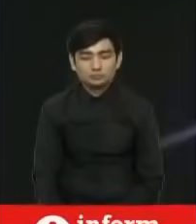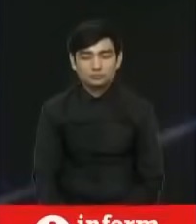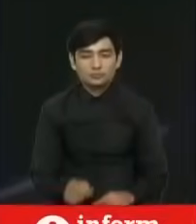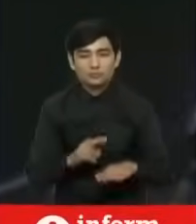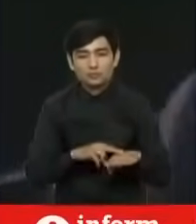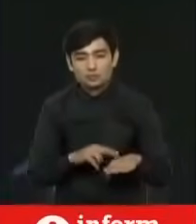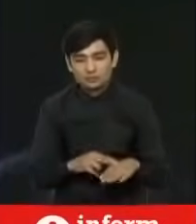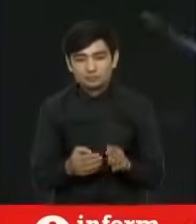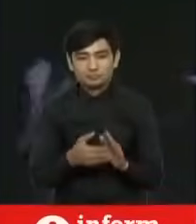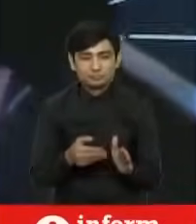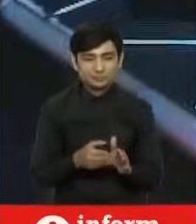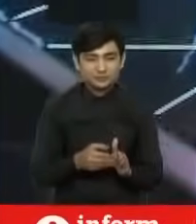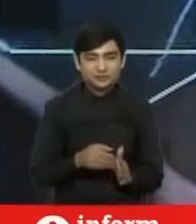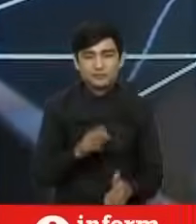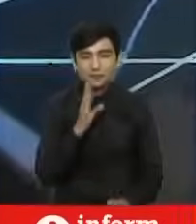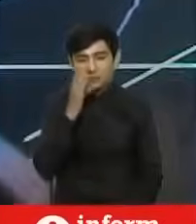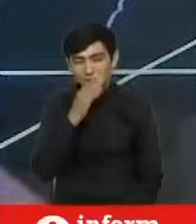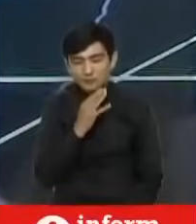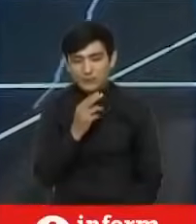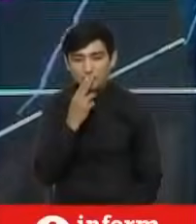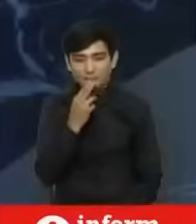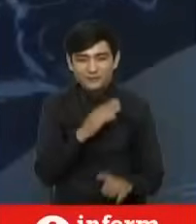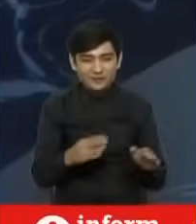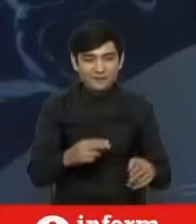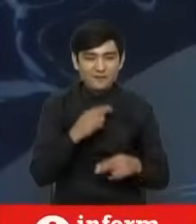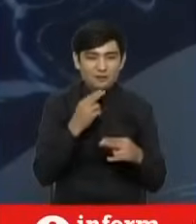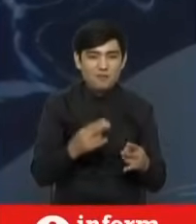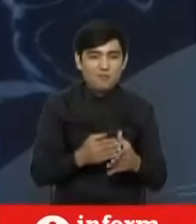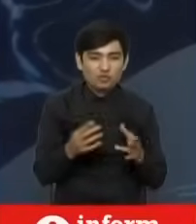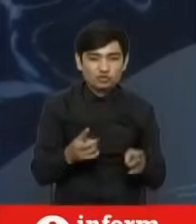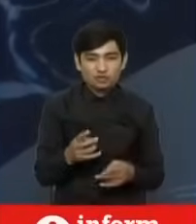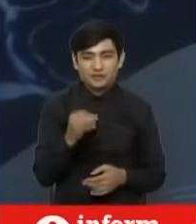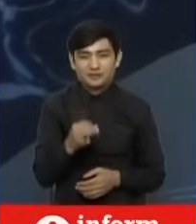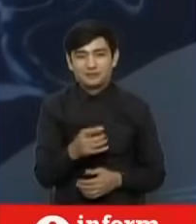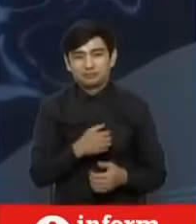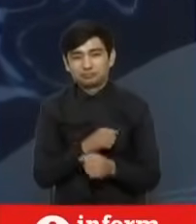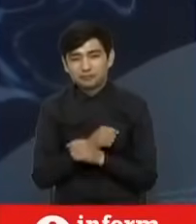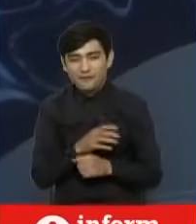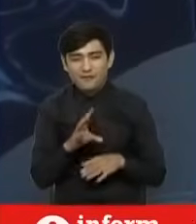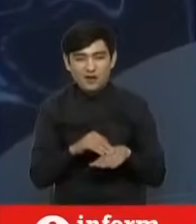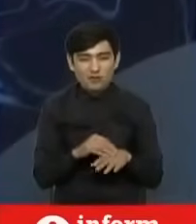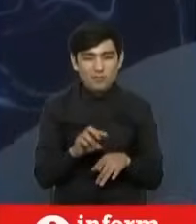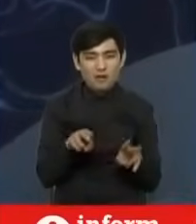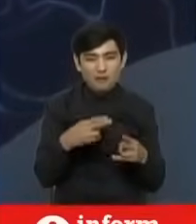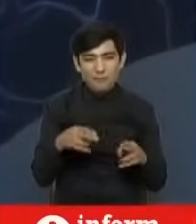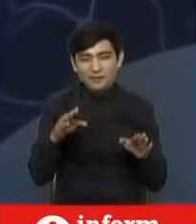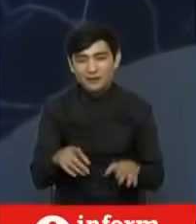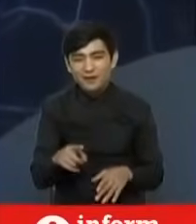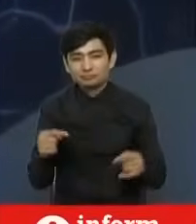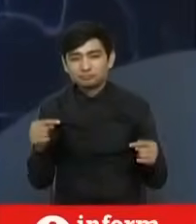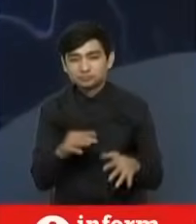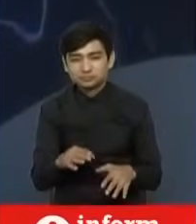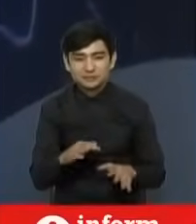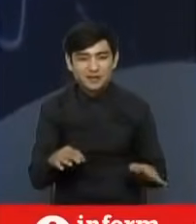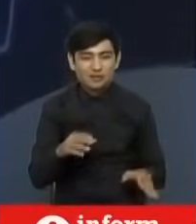Полицейские призывают родителей подростков быть бдительными и напоминают, что веселительные заведения, особенно по ночам, не подходящие места для